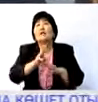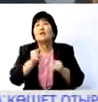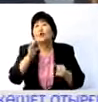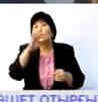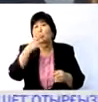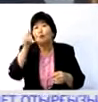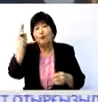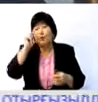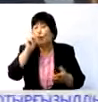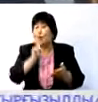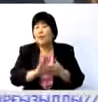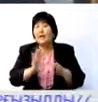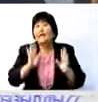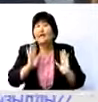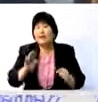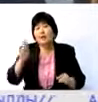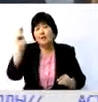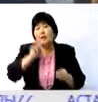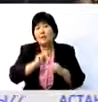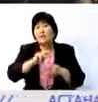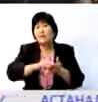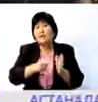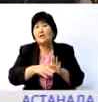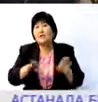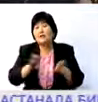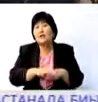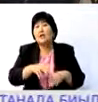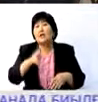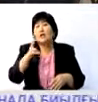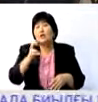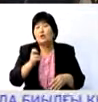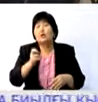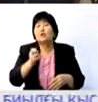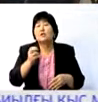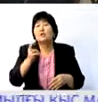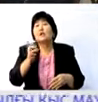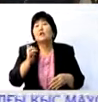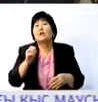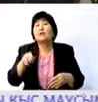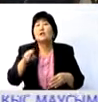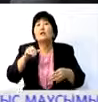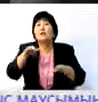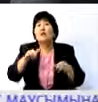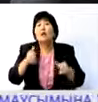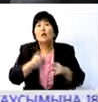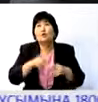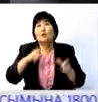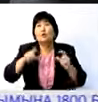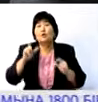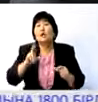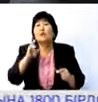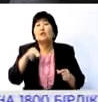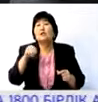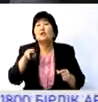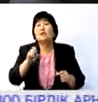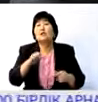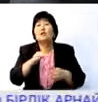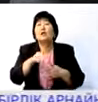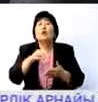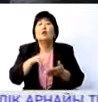оқуы міндетті емес. Тек білім беру стандартына сәйкес 200 кредитті жинаса болғаны. Сонымен қатар студенттер кредиттік жүйе бойынша